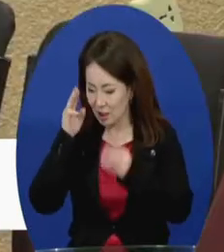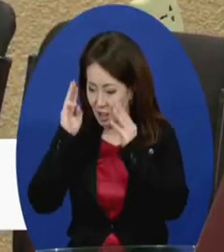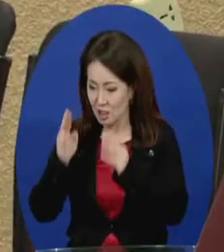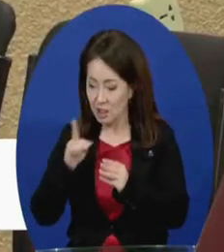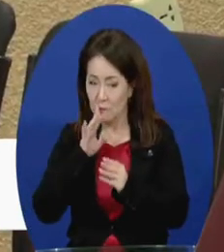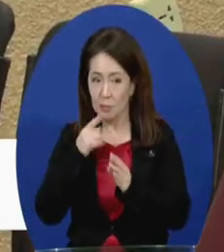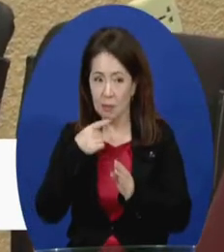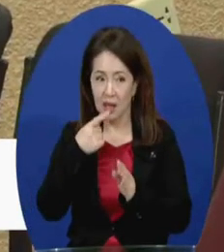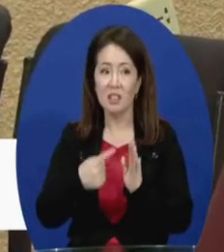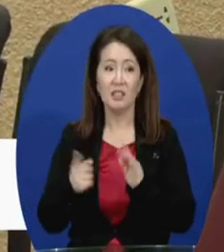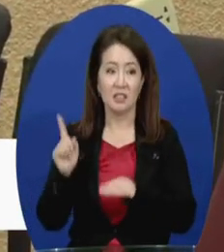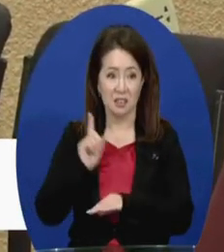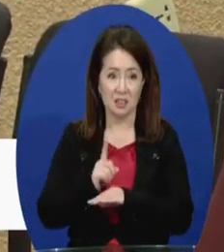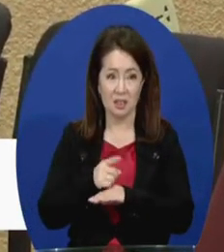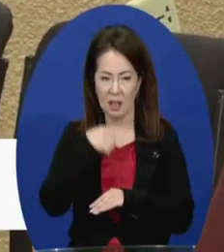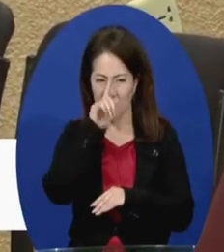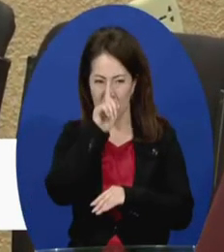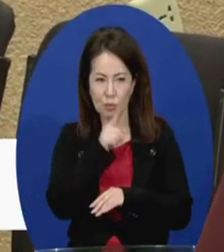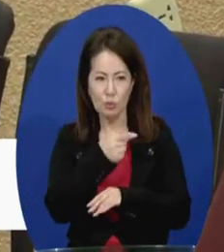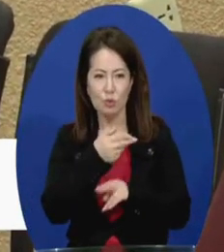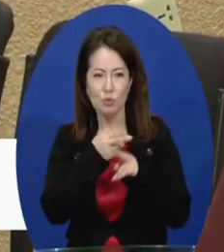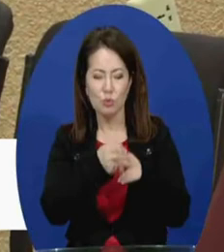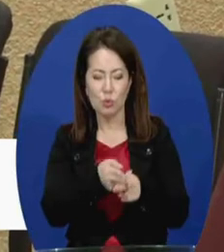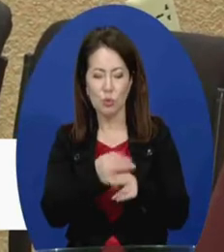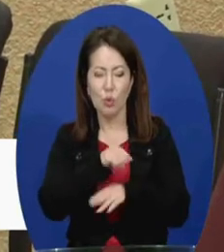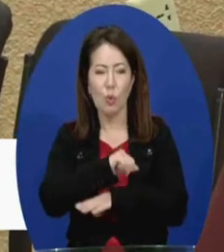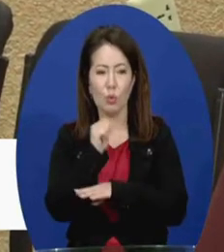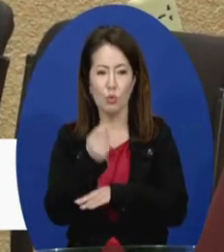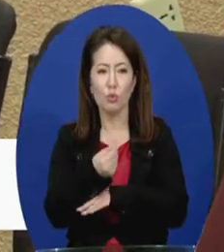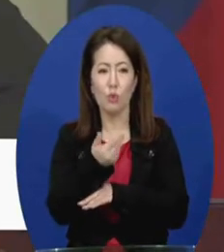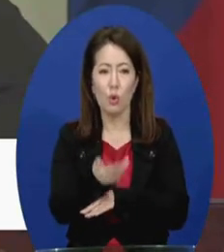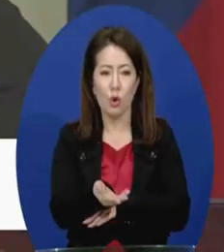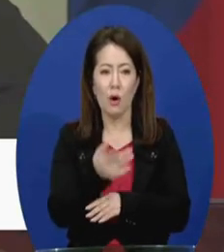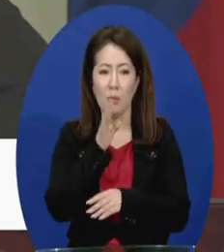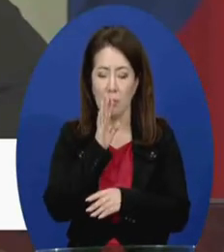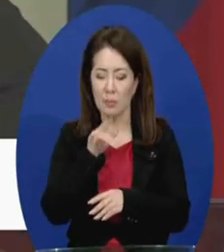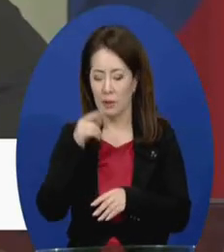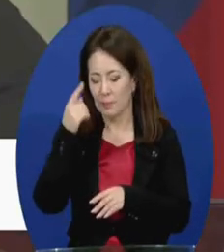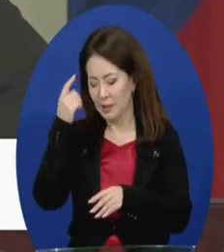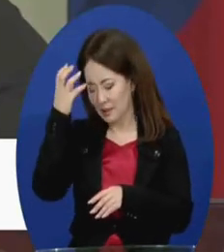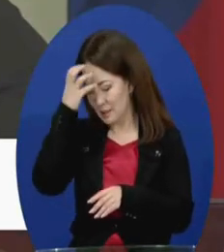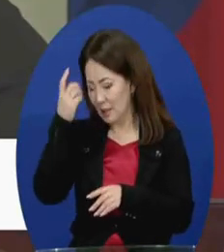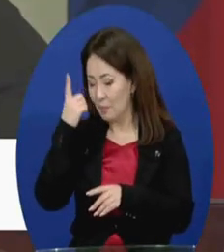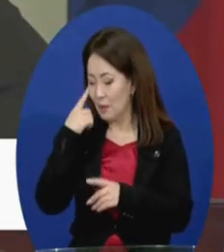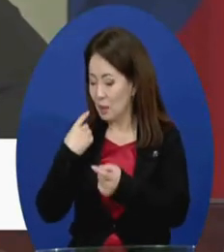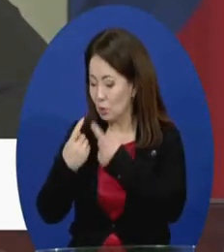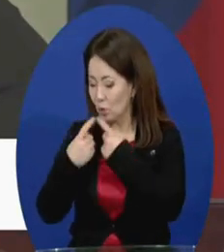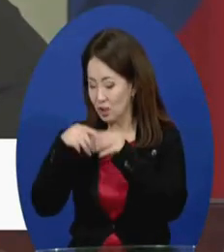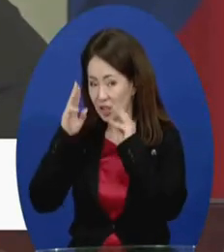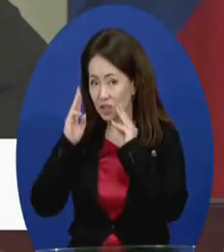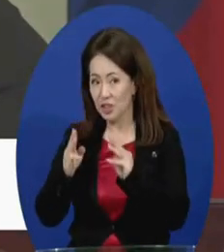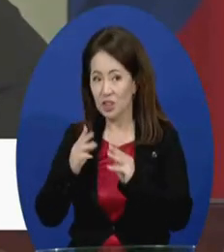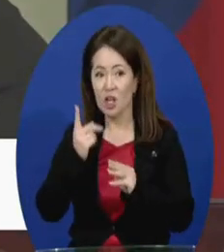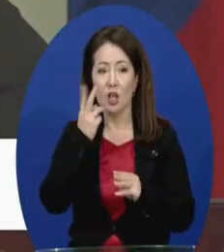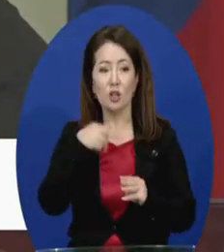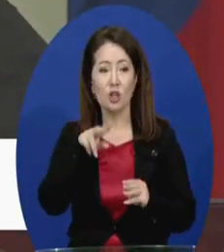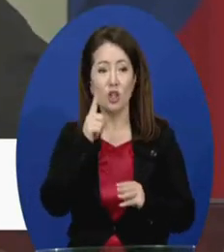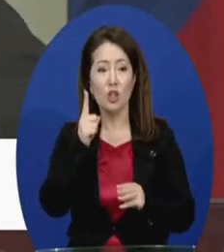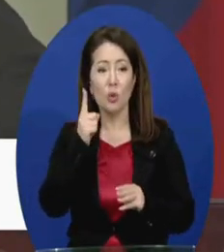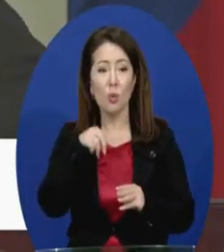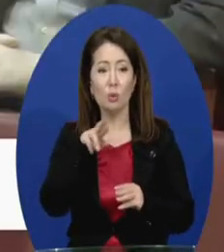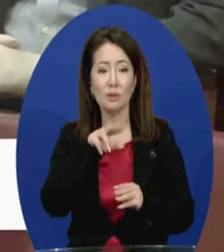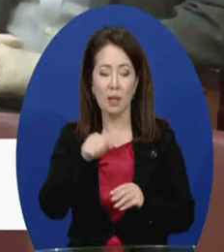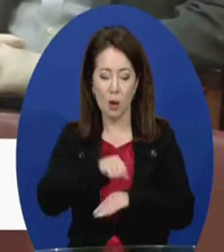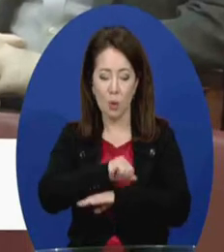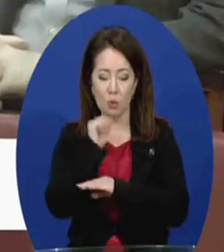бас хэлэх гэж ирсэн. Эмч нарыг урамшуулах шийдвэрийг засгийн газрын маргаашийн хуралдаанаар шийднэ. Нийтдээ нэг удаагийн урамшуулалт